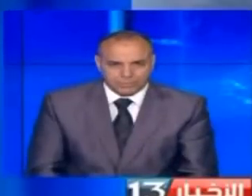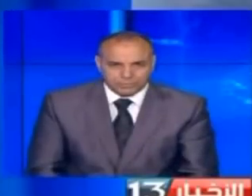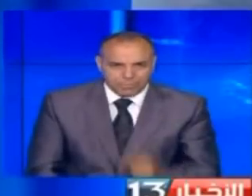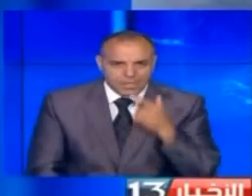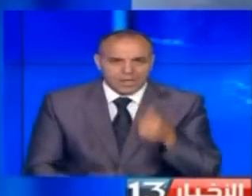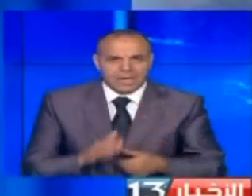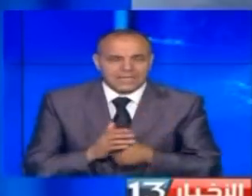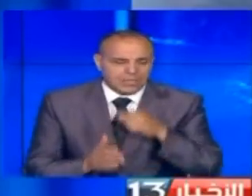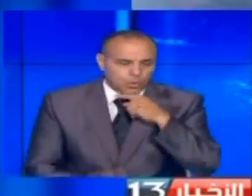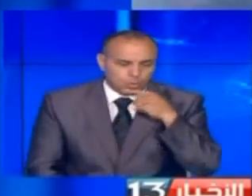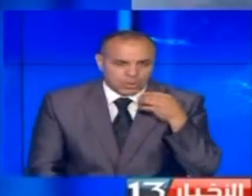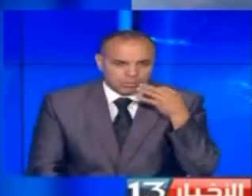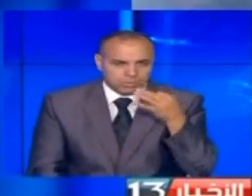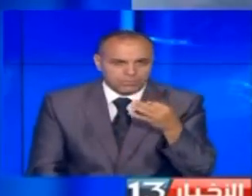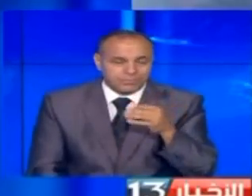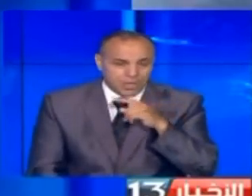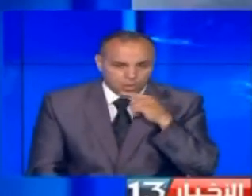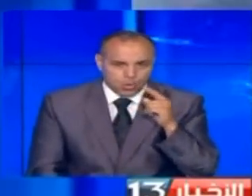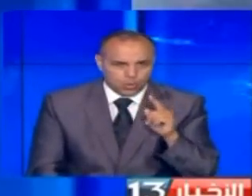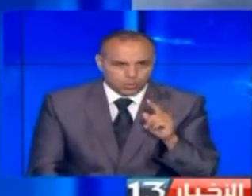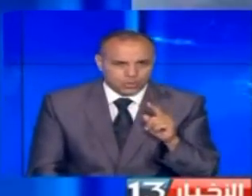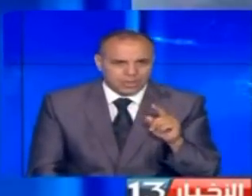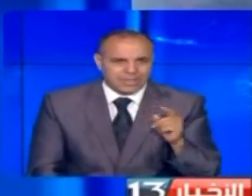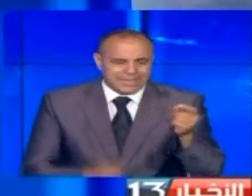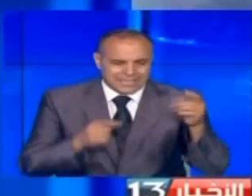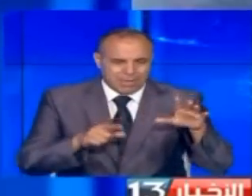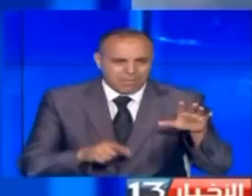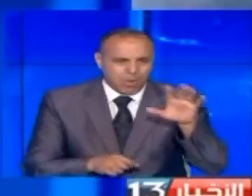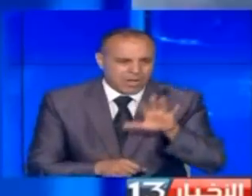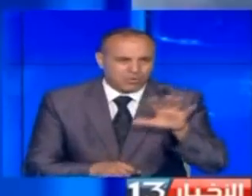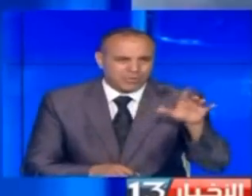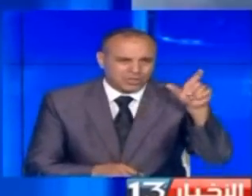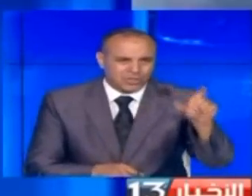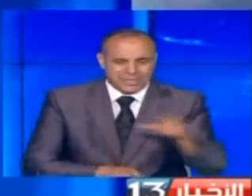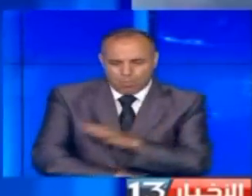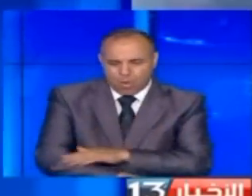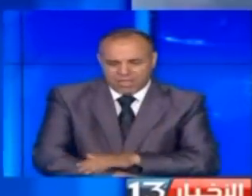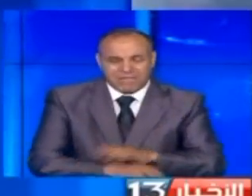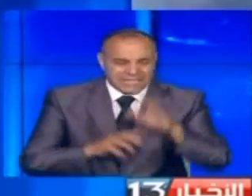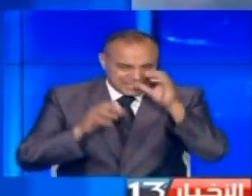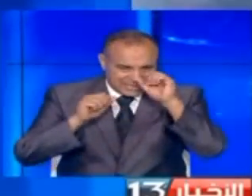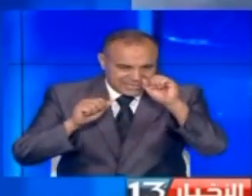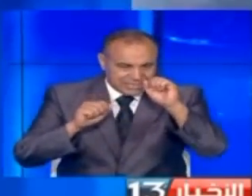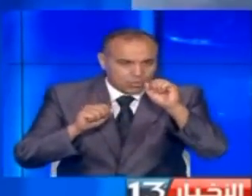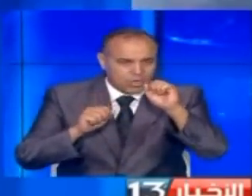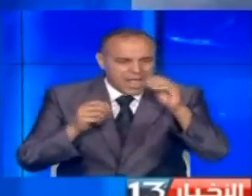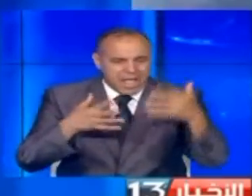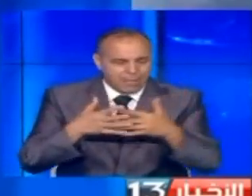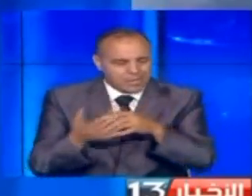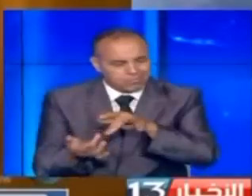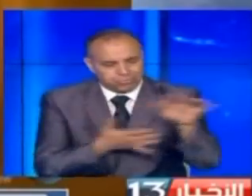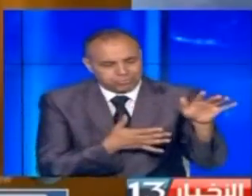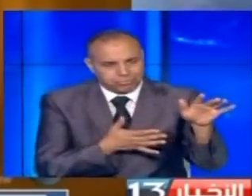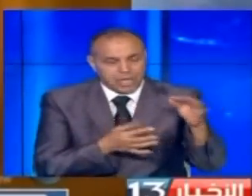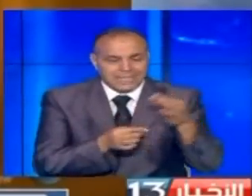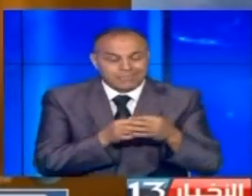أعلن الرئيس الروسي فلاديمير بوتين أن روسيا ستطرد 755 موظفا دبلوماسيا أمريكيا